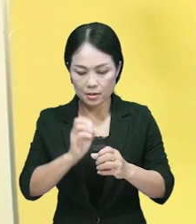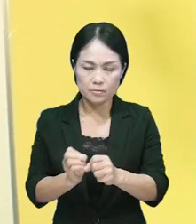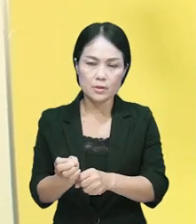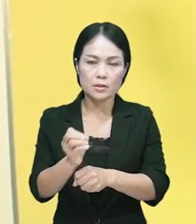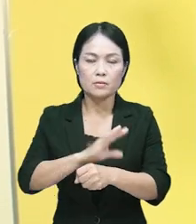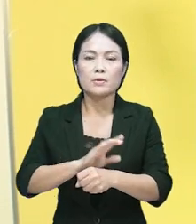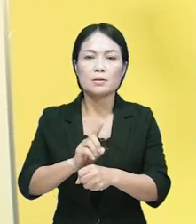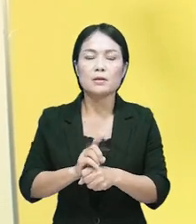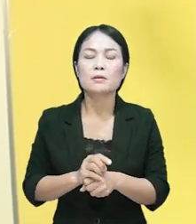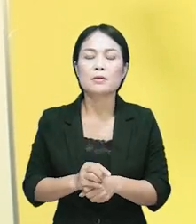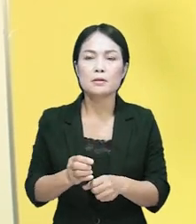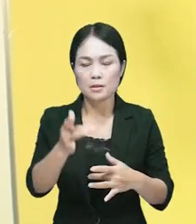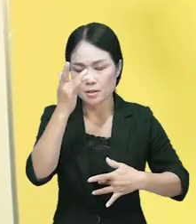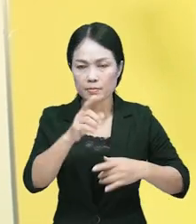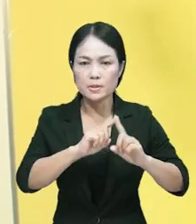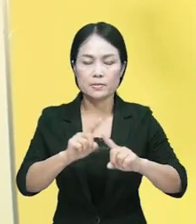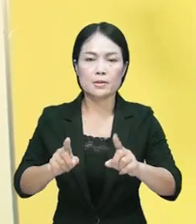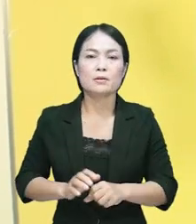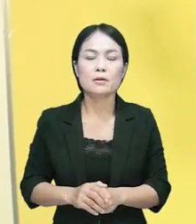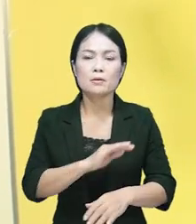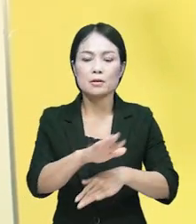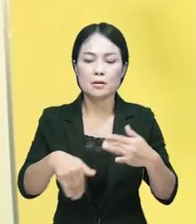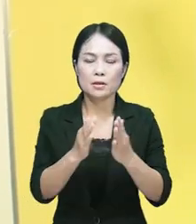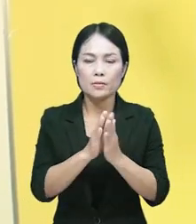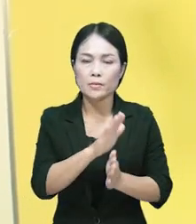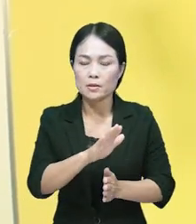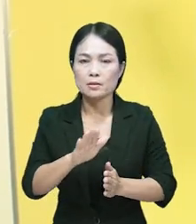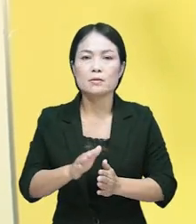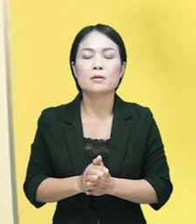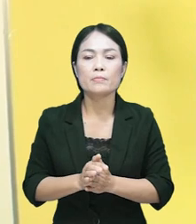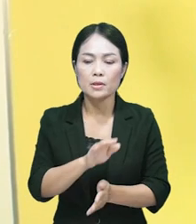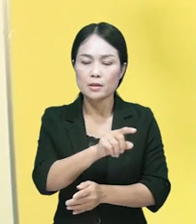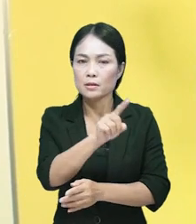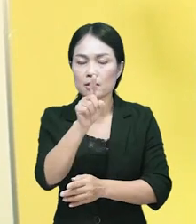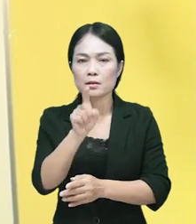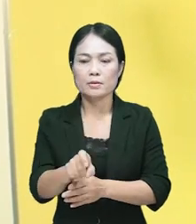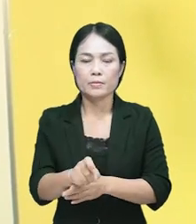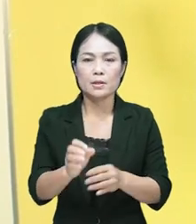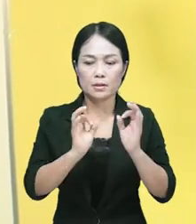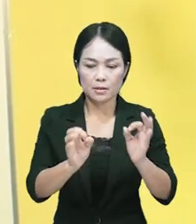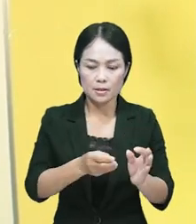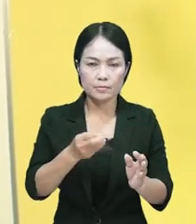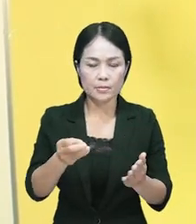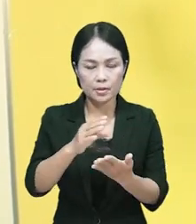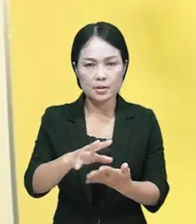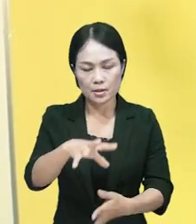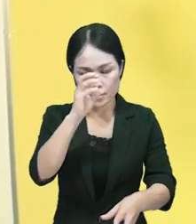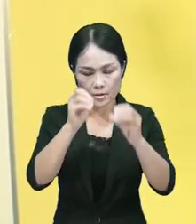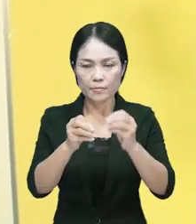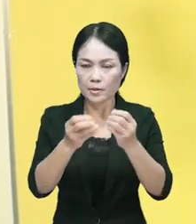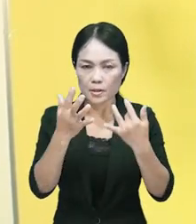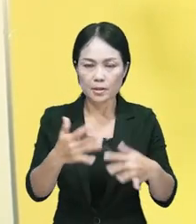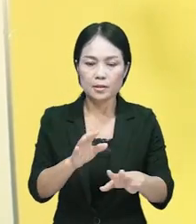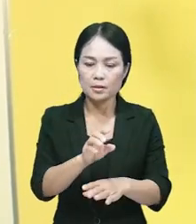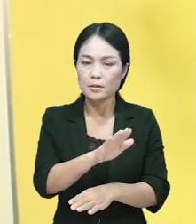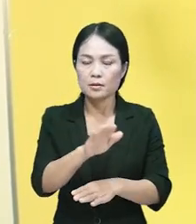COVID-19 និងជំងឺផ្សេងផ្សេងទៀតចាអរគុណកូនតាកូនកូនទាំងអស់គ្នាបានត្រៀមសម្ភារៈសិក្សាហើយឬនៅកូ